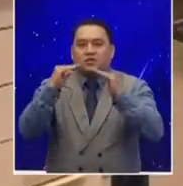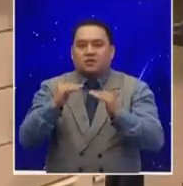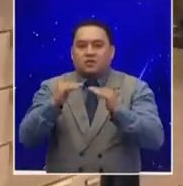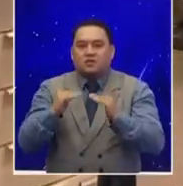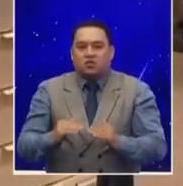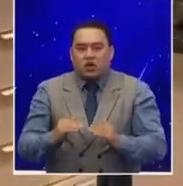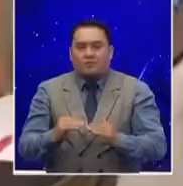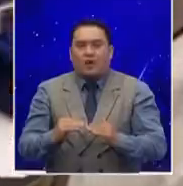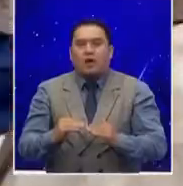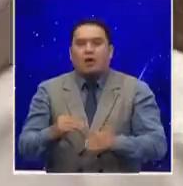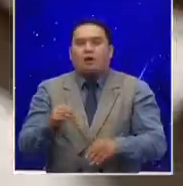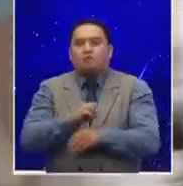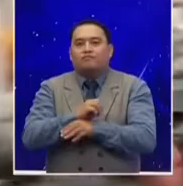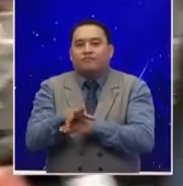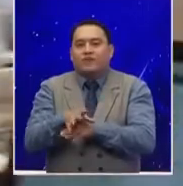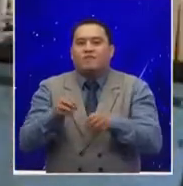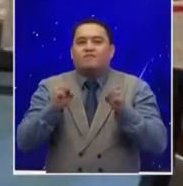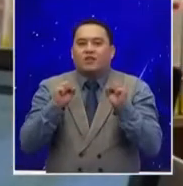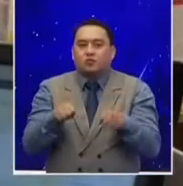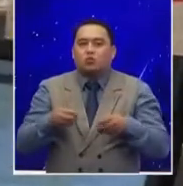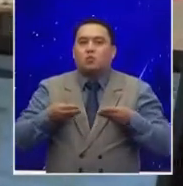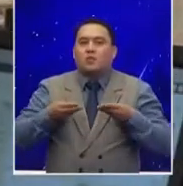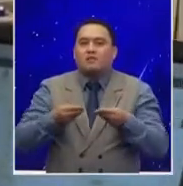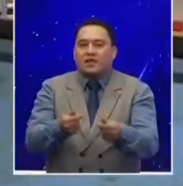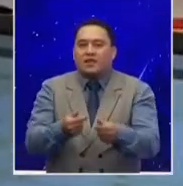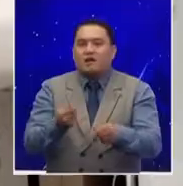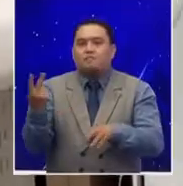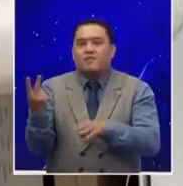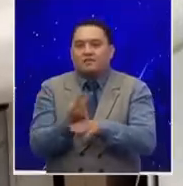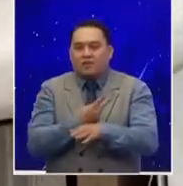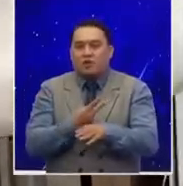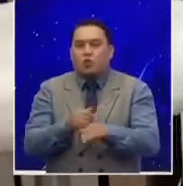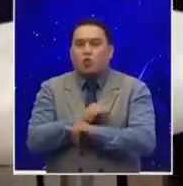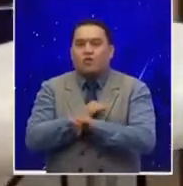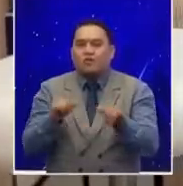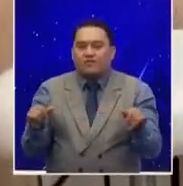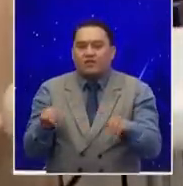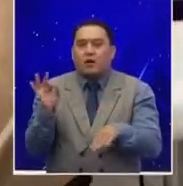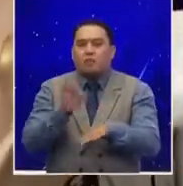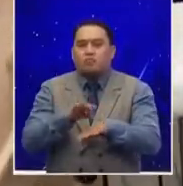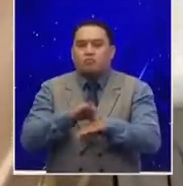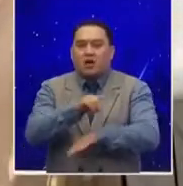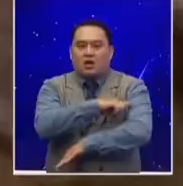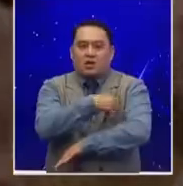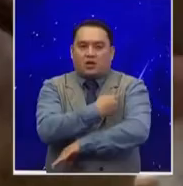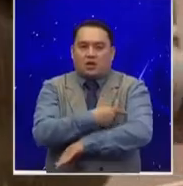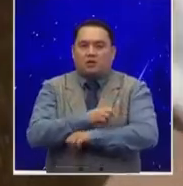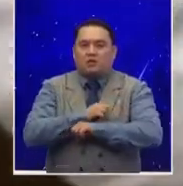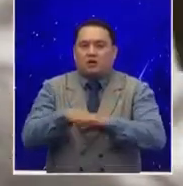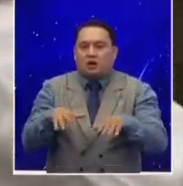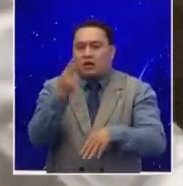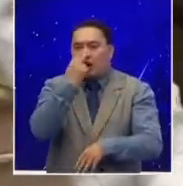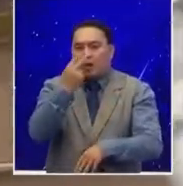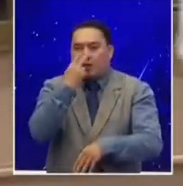снижается. Коронавирус может повлиять на эту ситуацию. Вторая волна пандемии уже увеличила нагрузку на больницы, а распространение